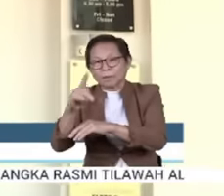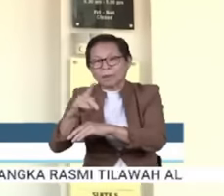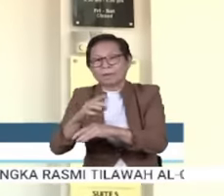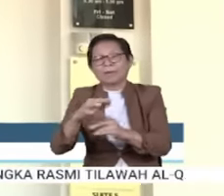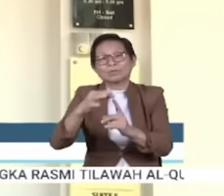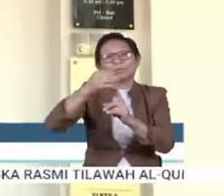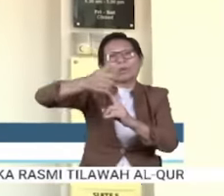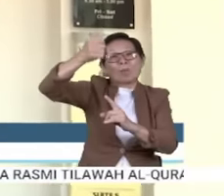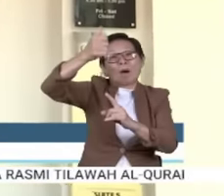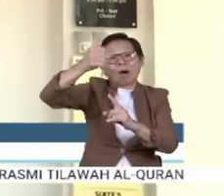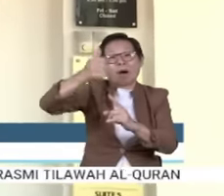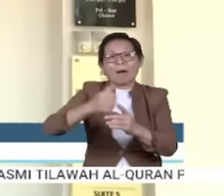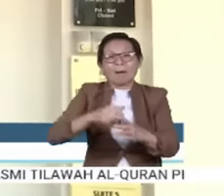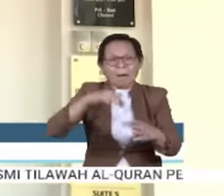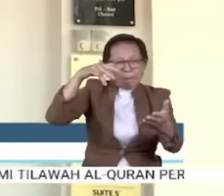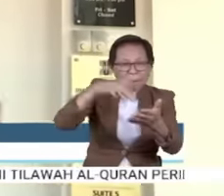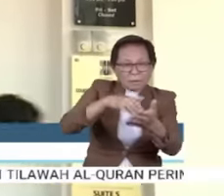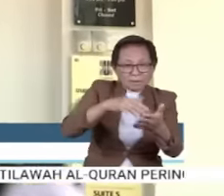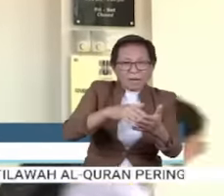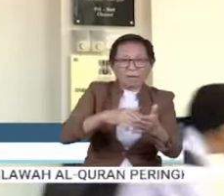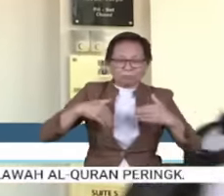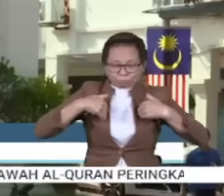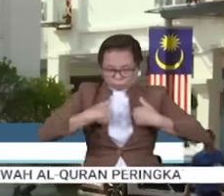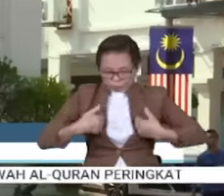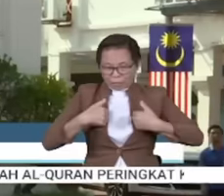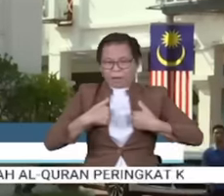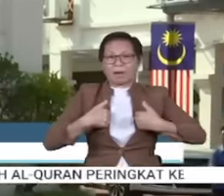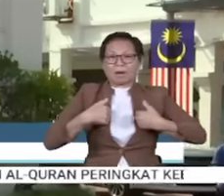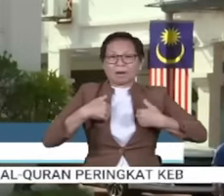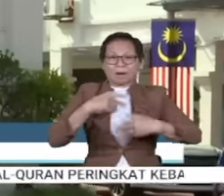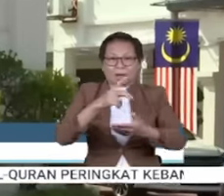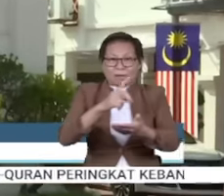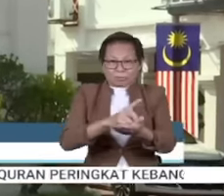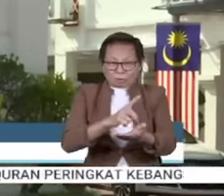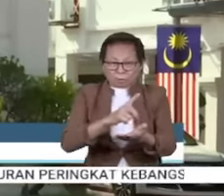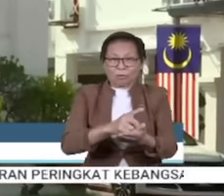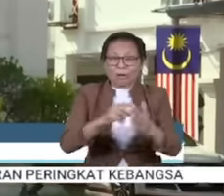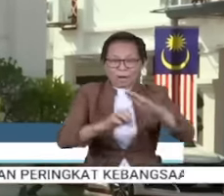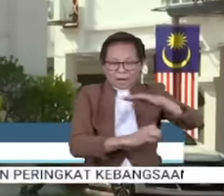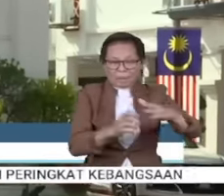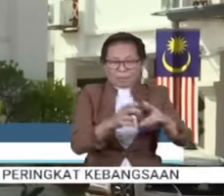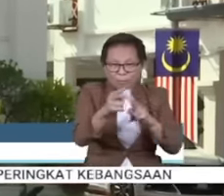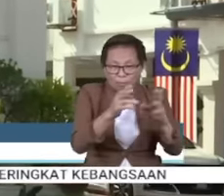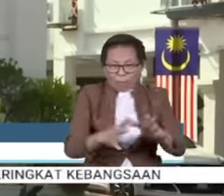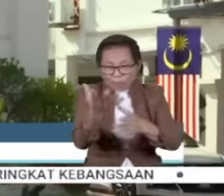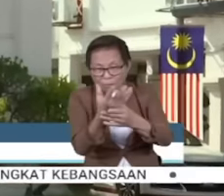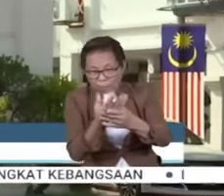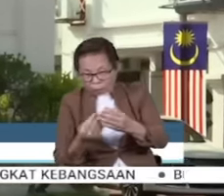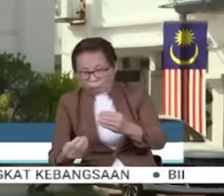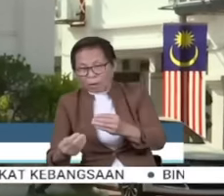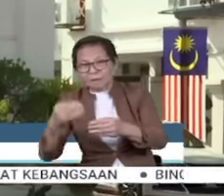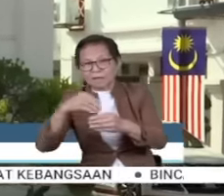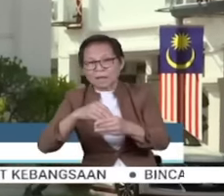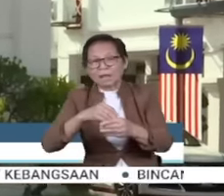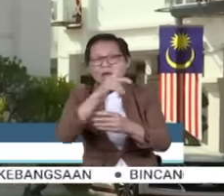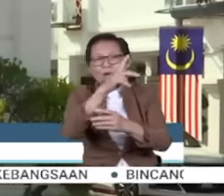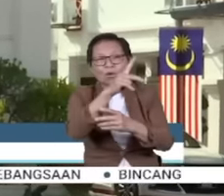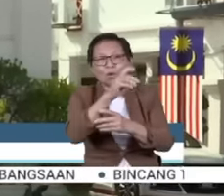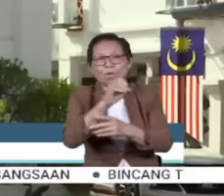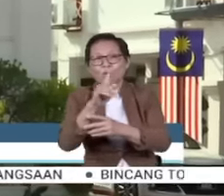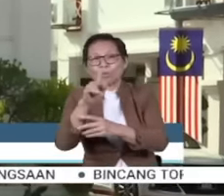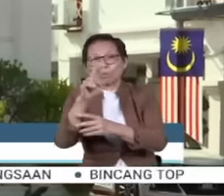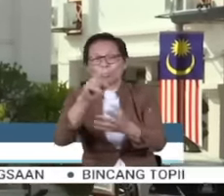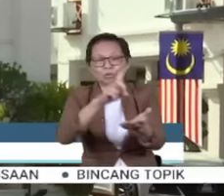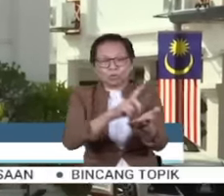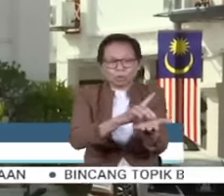pengajian klinik ke veterina phisi juga percaya dengan Elemen Ke usawanan yang diterapkan dalam Koko di film program